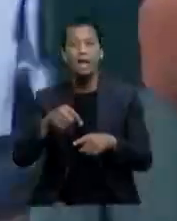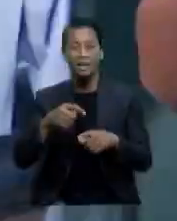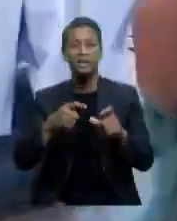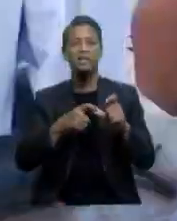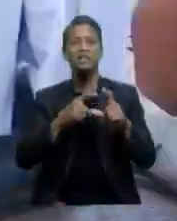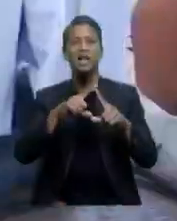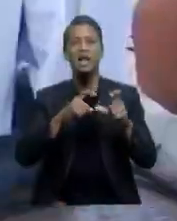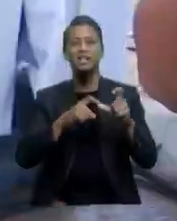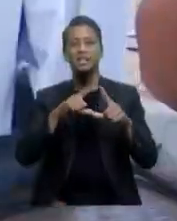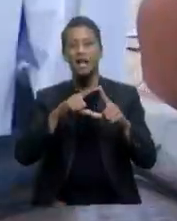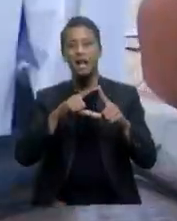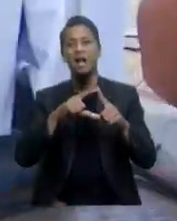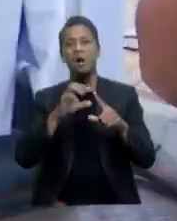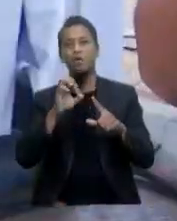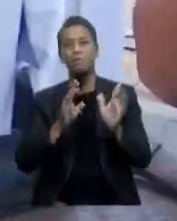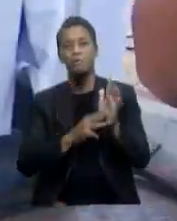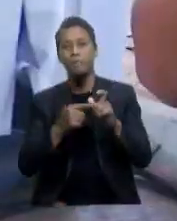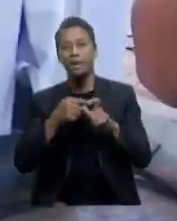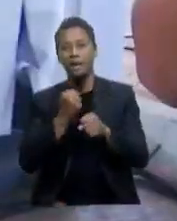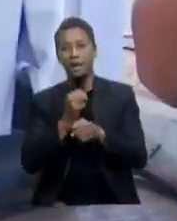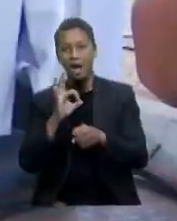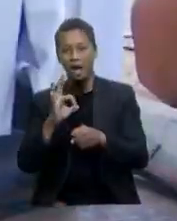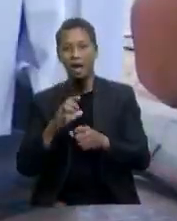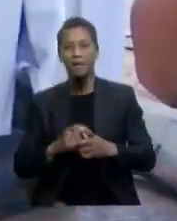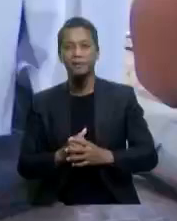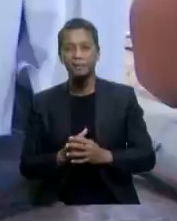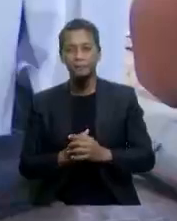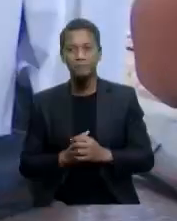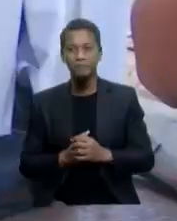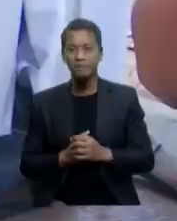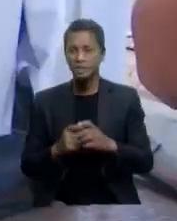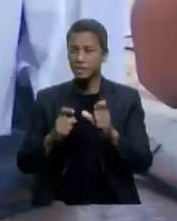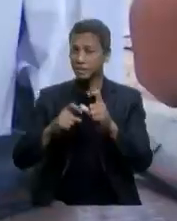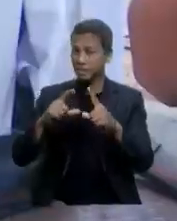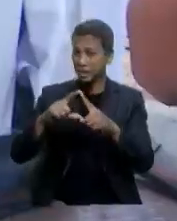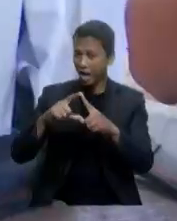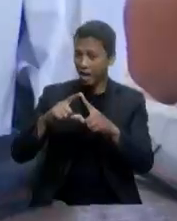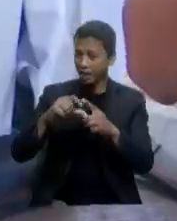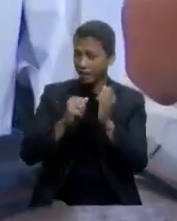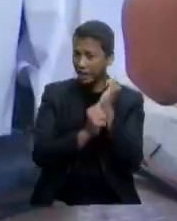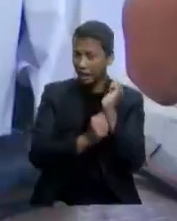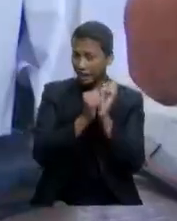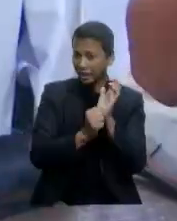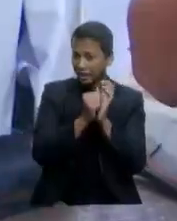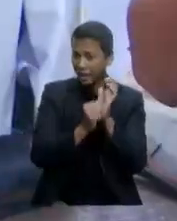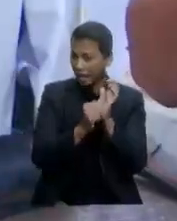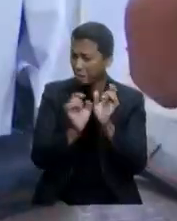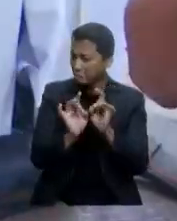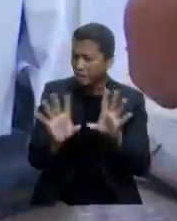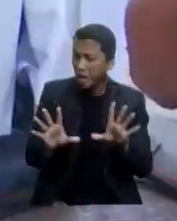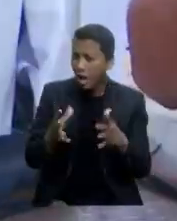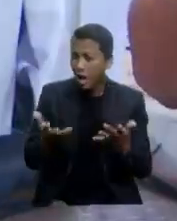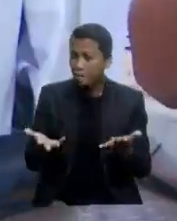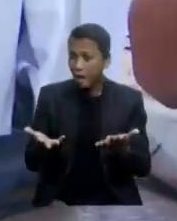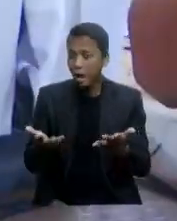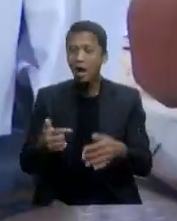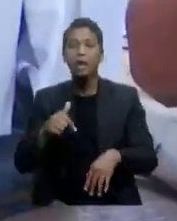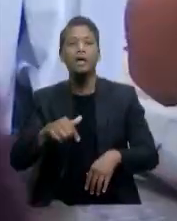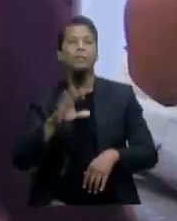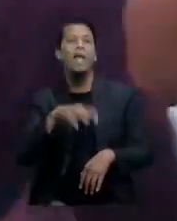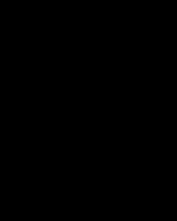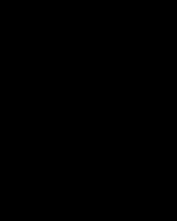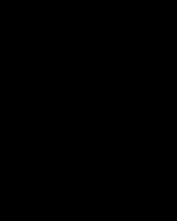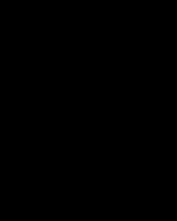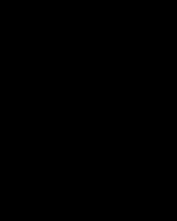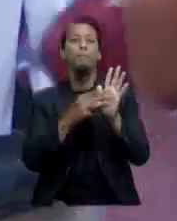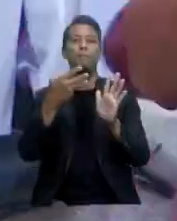Satu-satunya santan yang memang memiliki kandungan omega 3, kami sangat merekomendasikan untuk masyarakat luas